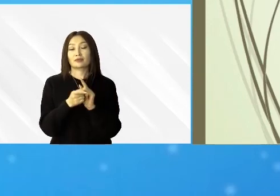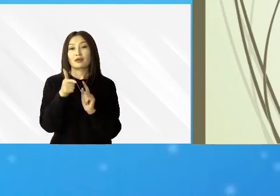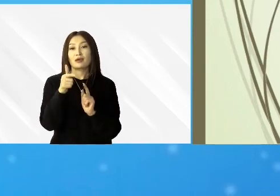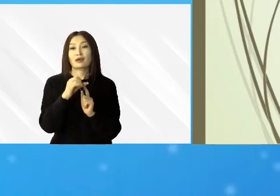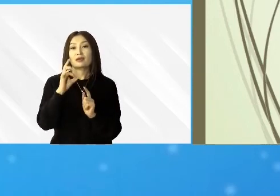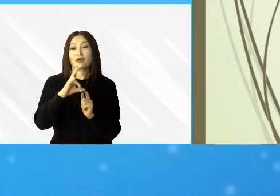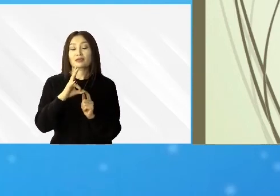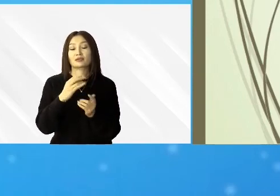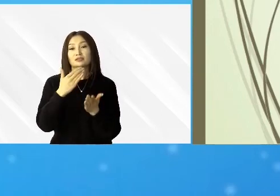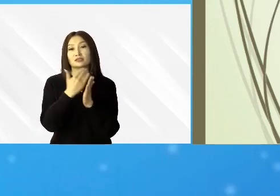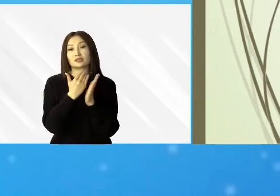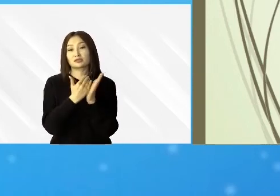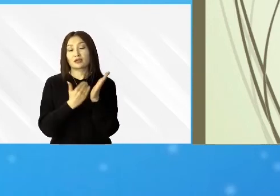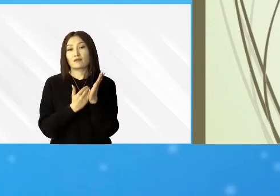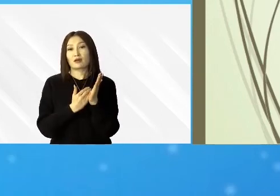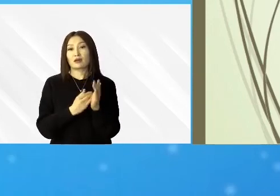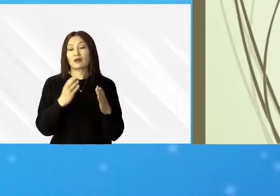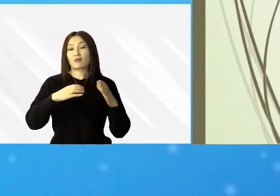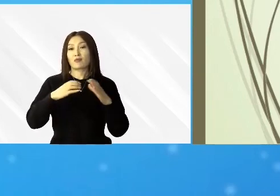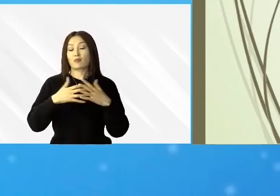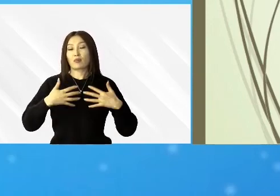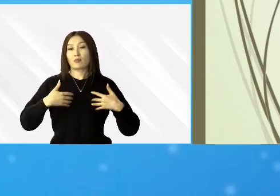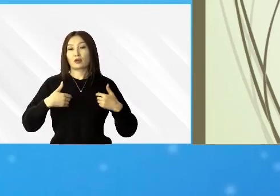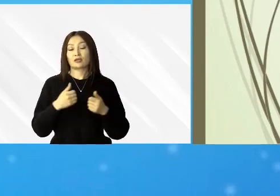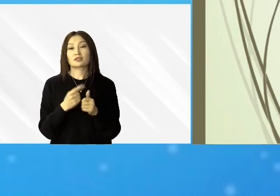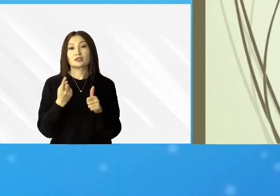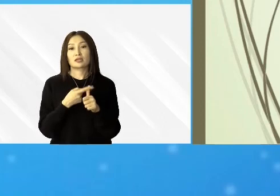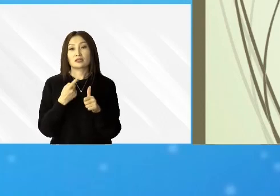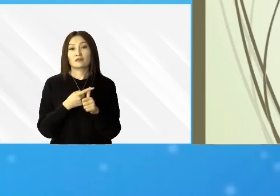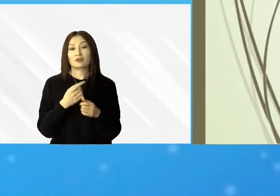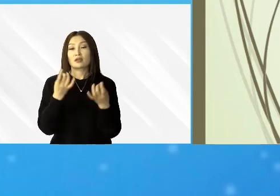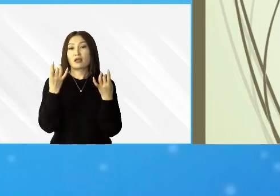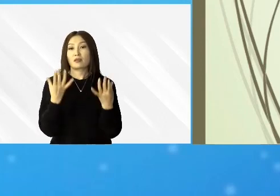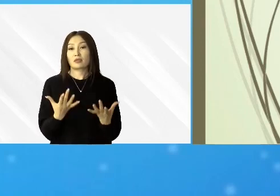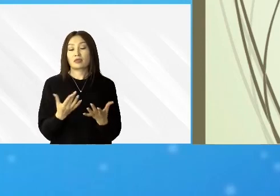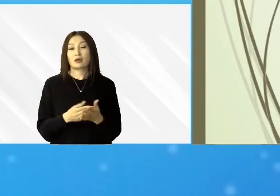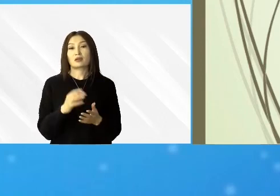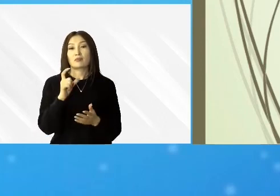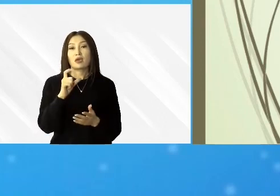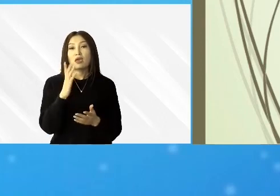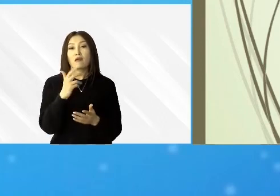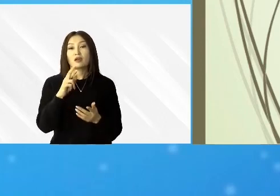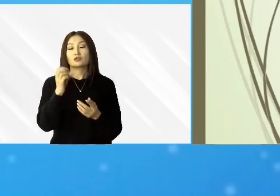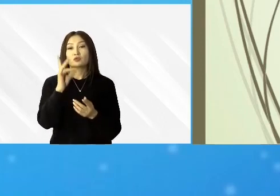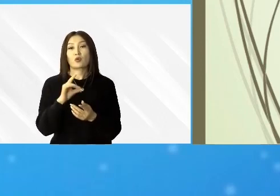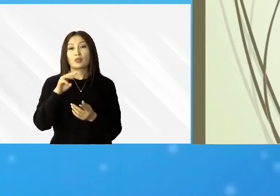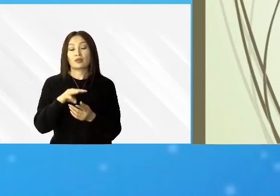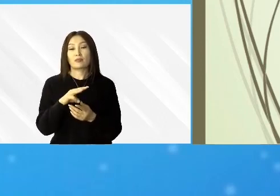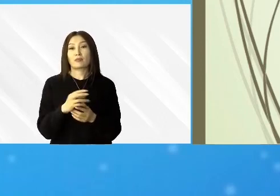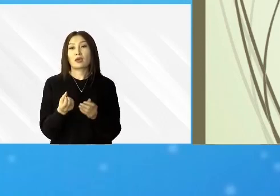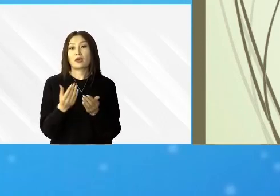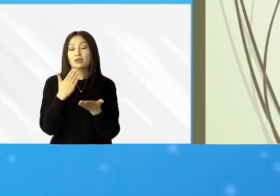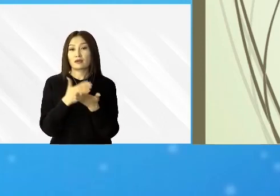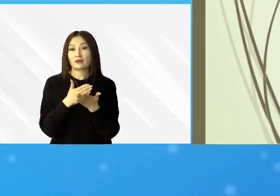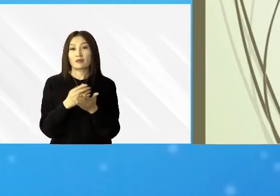генетического состава популяции, то есть ее генофонда, называют элементарным эволюционным явлением. Это еще